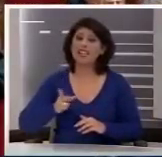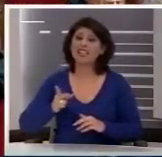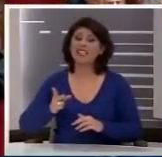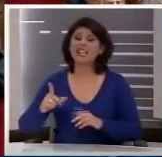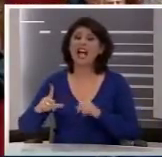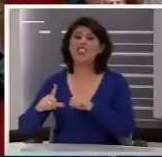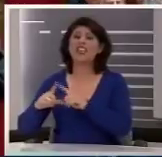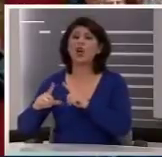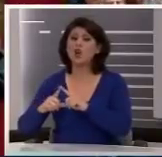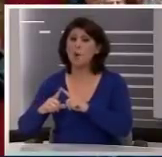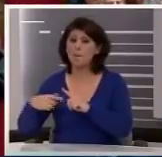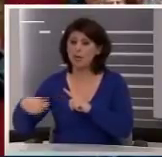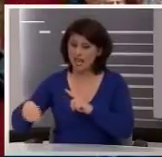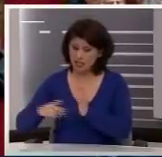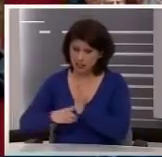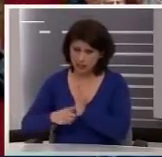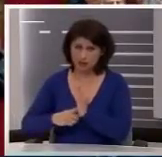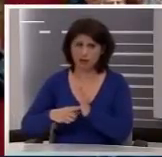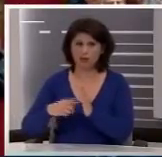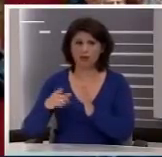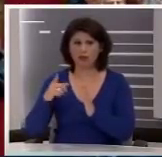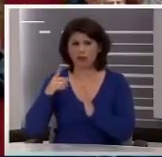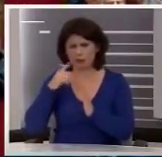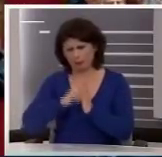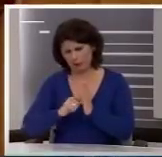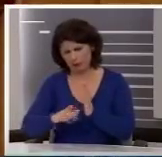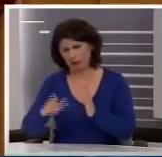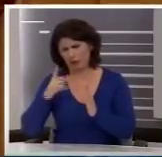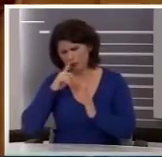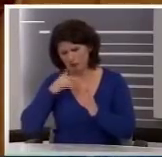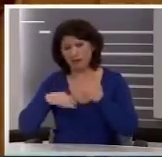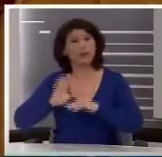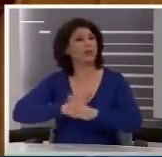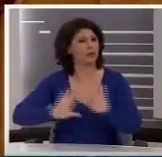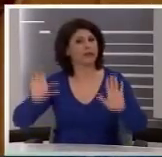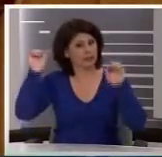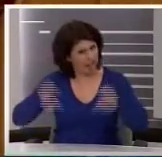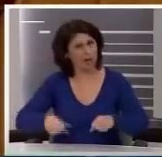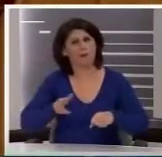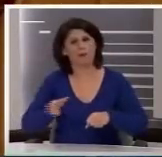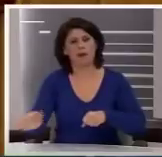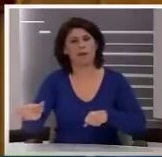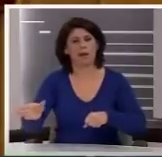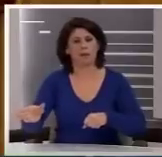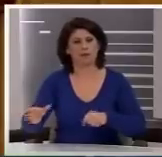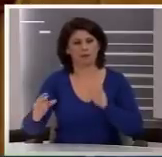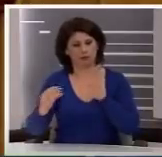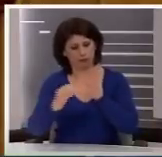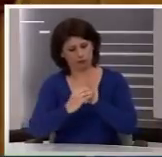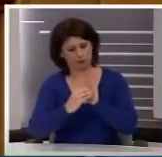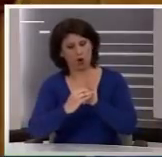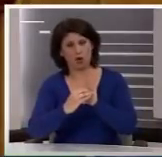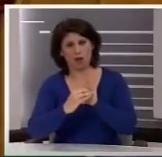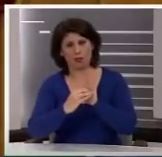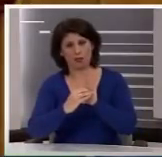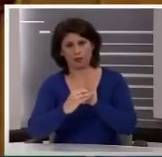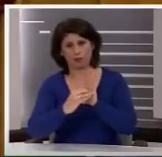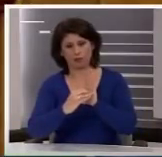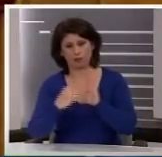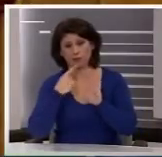όχι? Χωρίς καμία συστολή και περιστολή λέω ναι. Πάμε λοιπόν στο άρθρο 43, παράγραφος 4 του κώδικα ποινικής δικονομίας. Τι